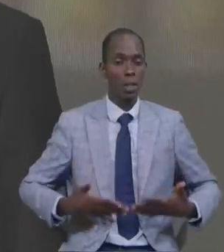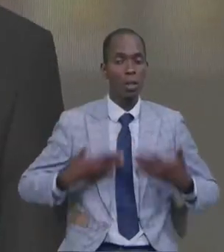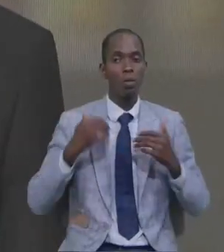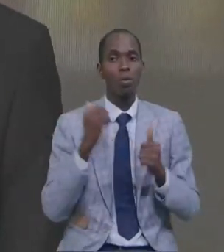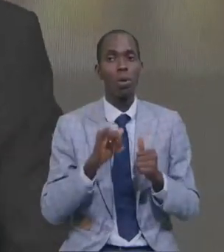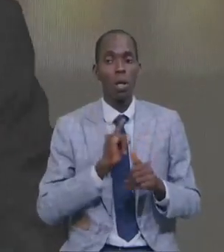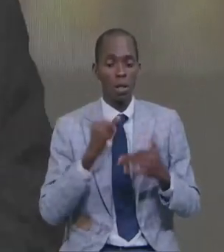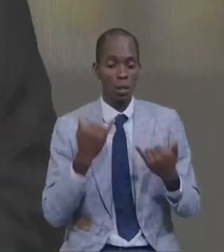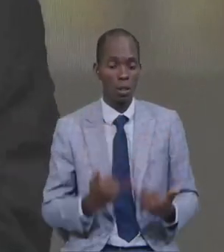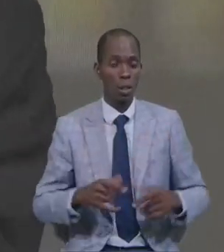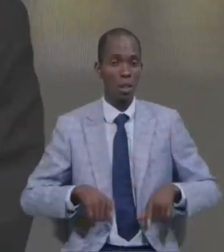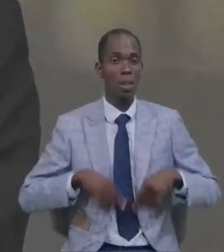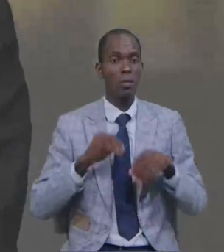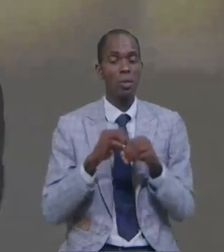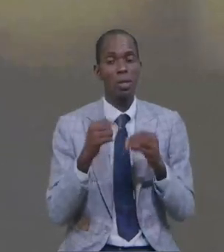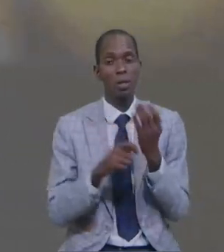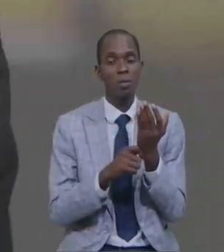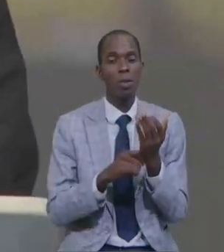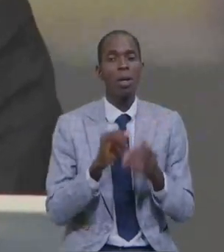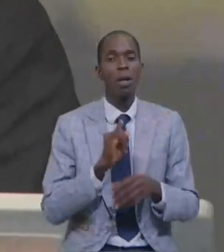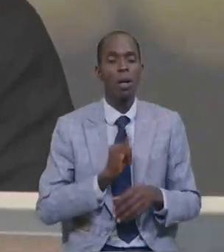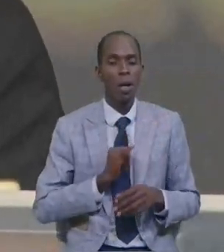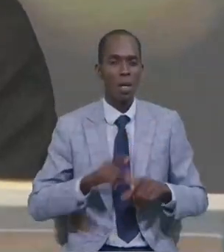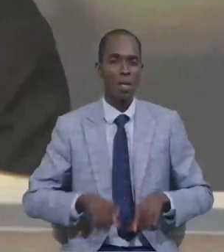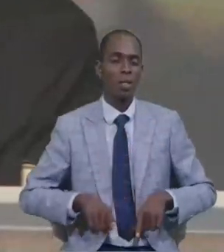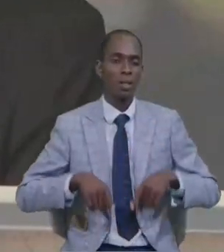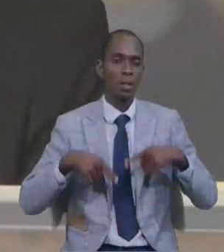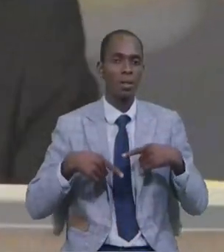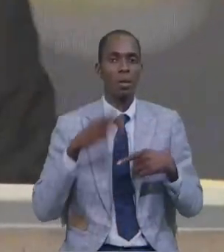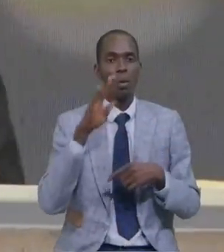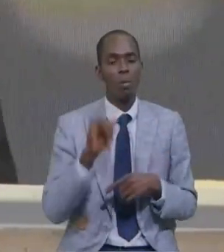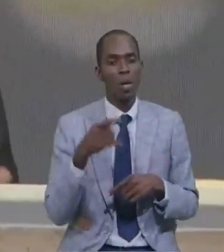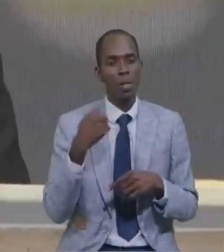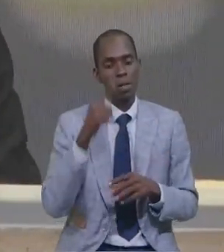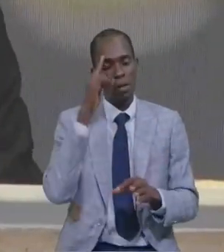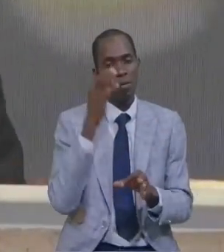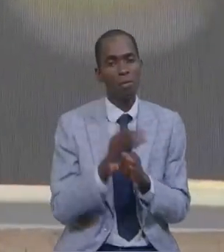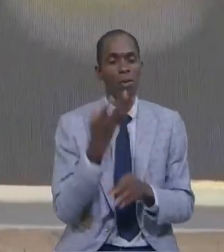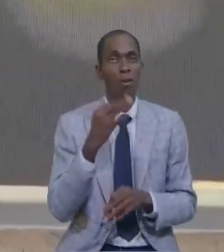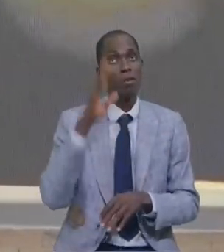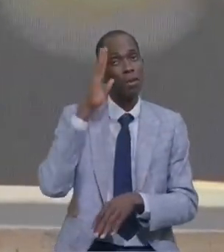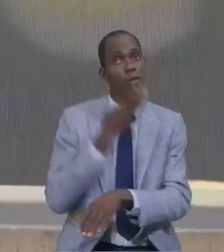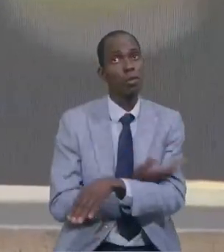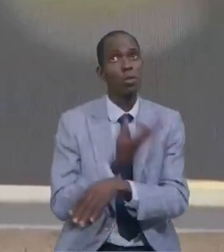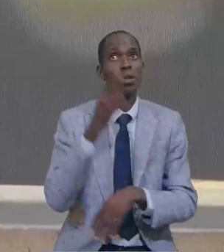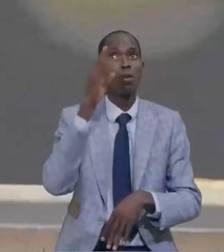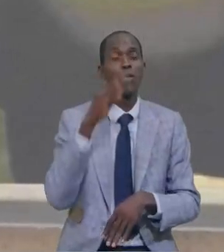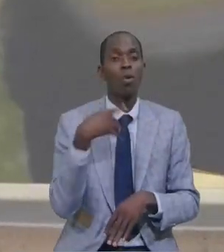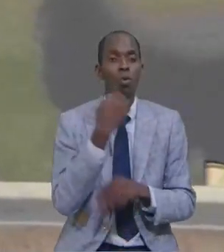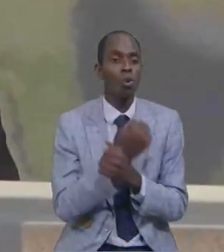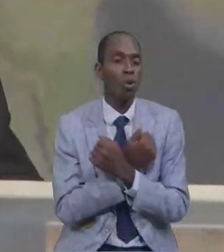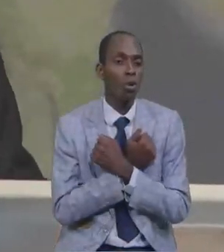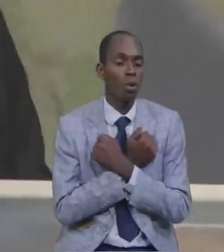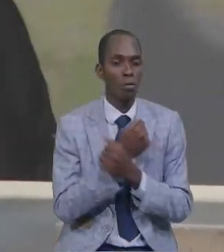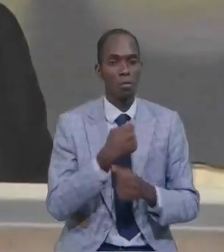au Fils de Dieu qui m'a aimé et qui s'est livré lui-même pour moi. Là, c'est